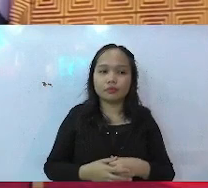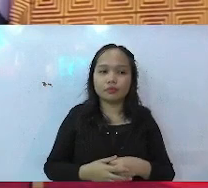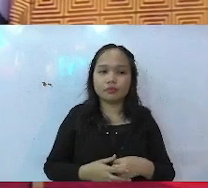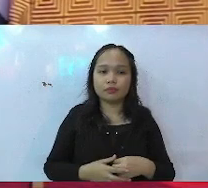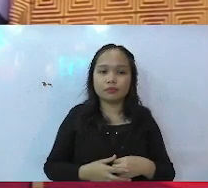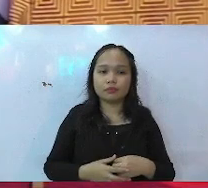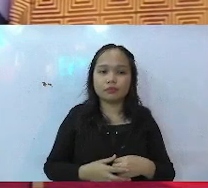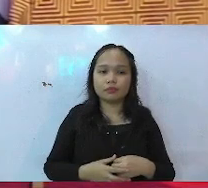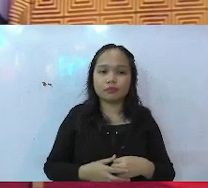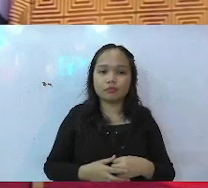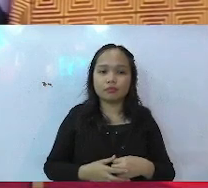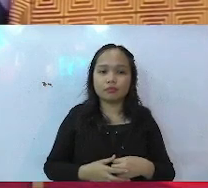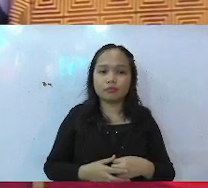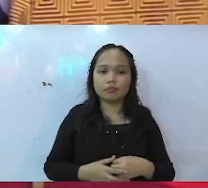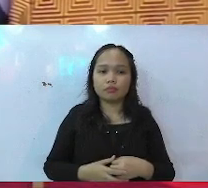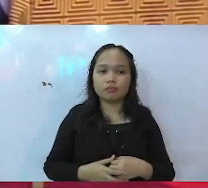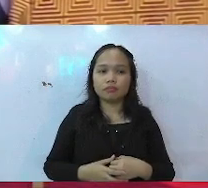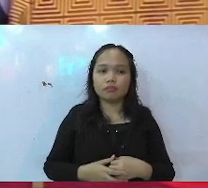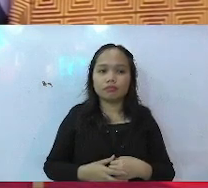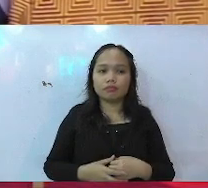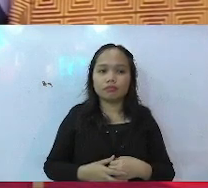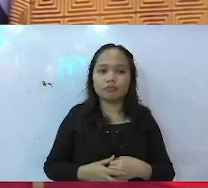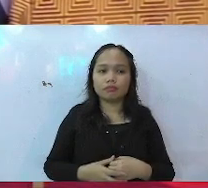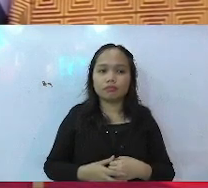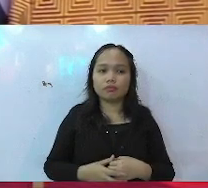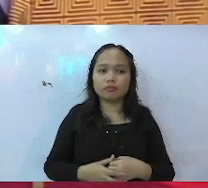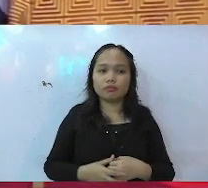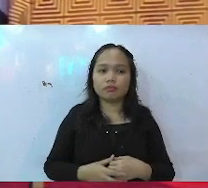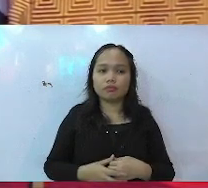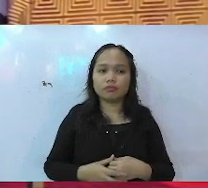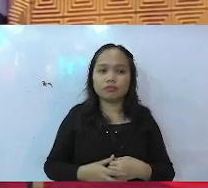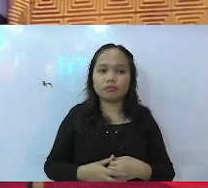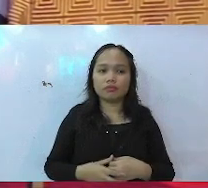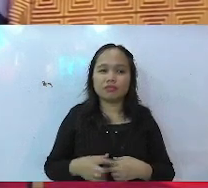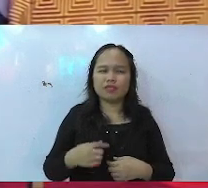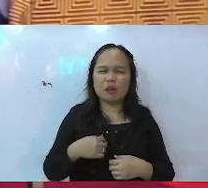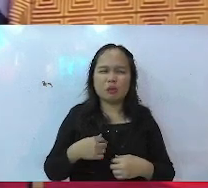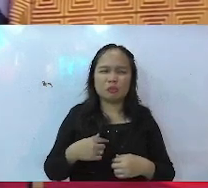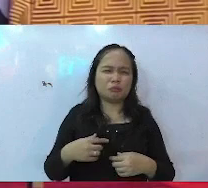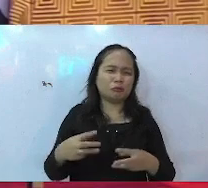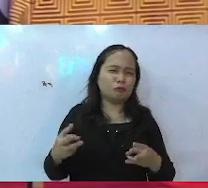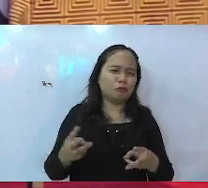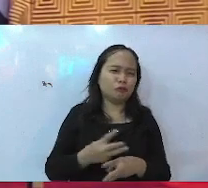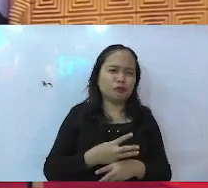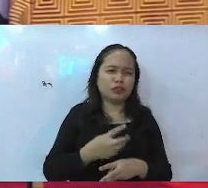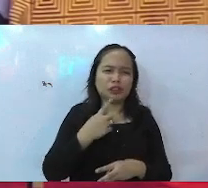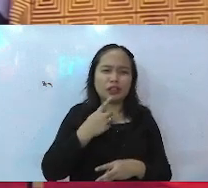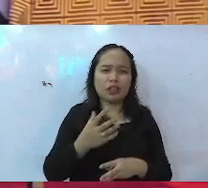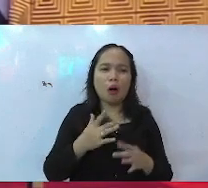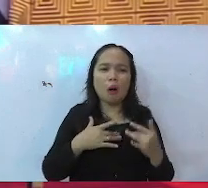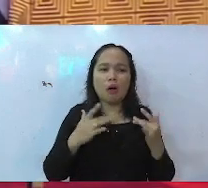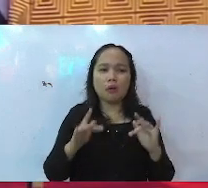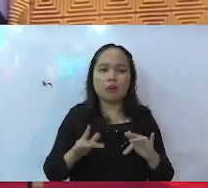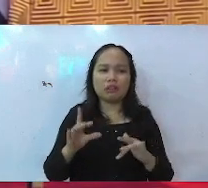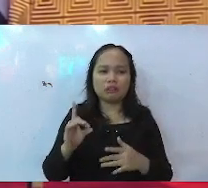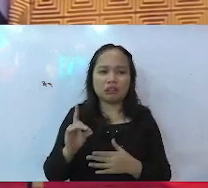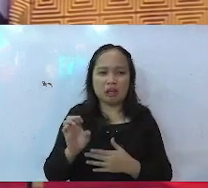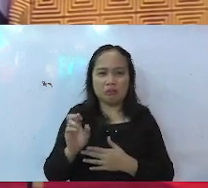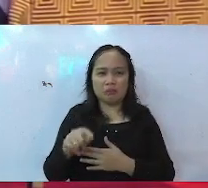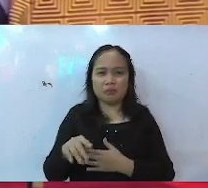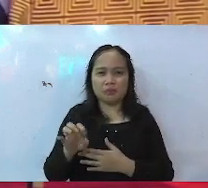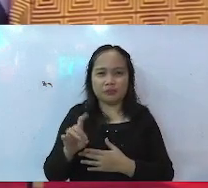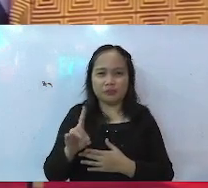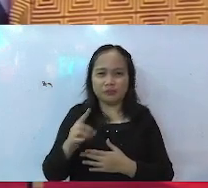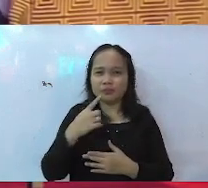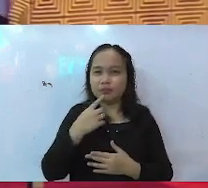makinig makinig Mak balik eskwela na naman ako sir Ewan ko ah sawang-sawa na ako pambira kawawa na DepEd sa inyo Masyado niyo ng sinisisi '